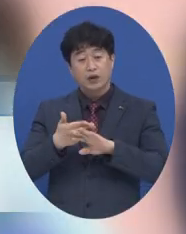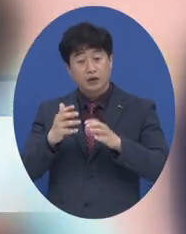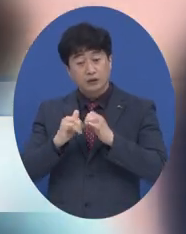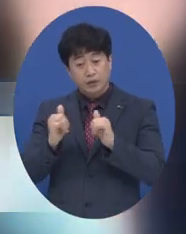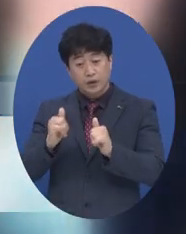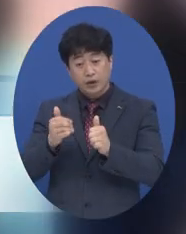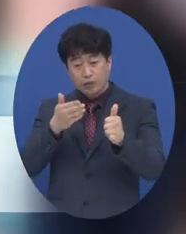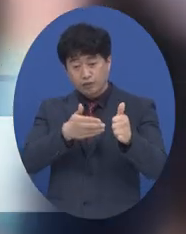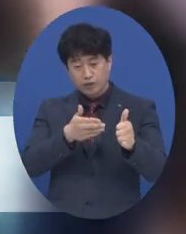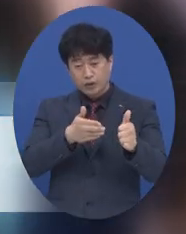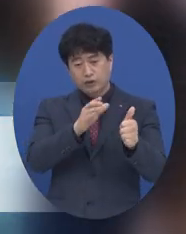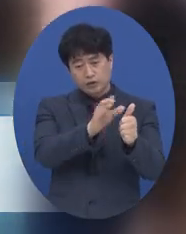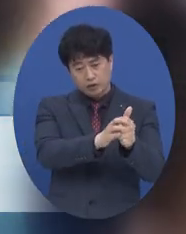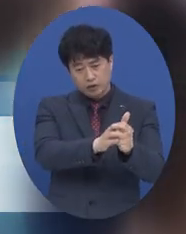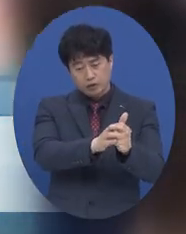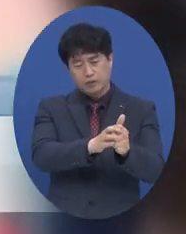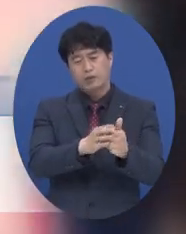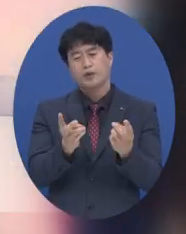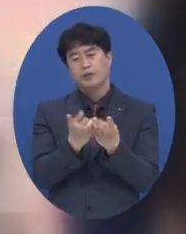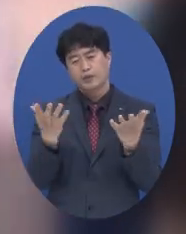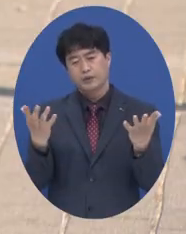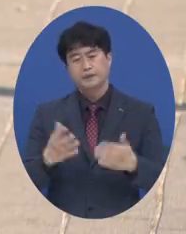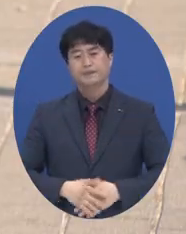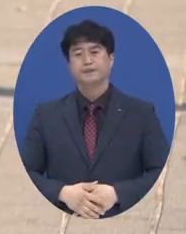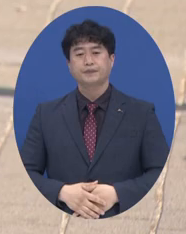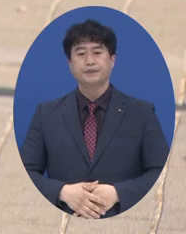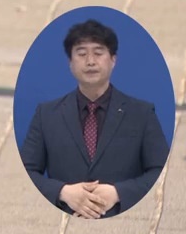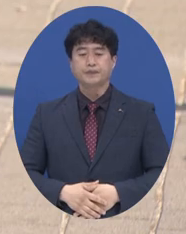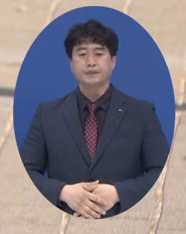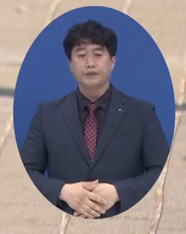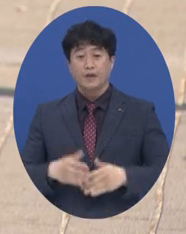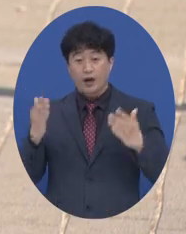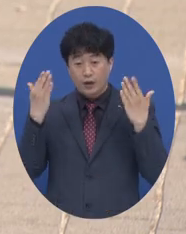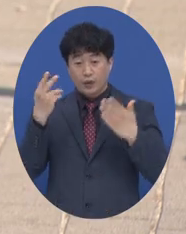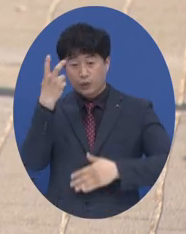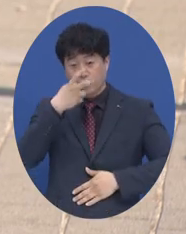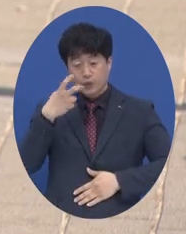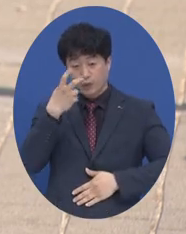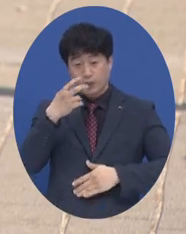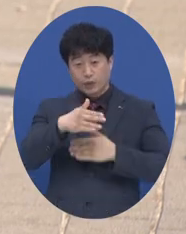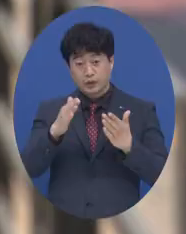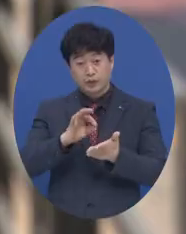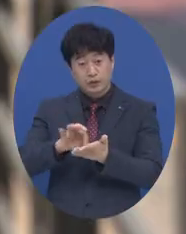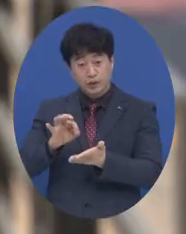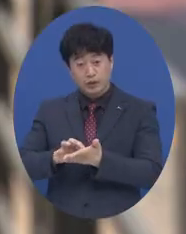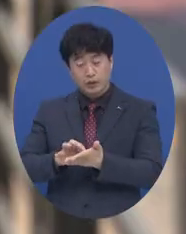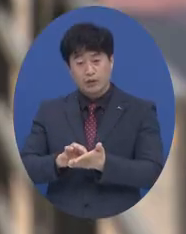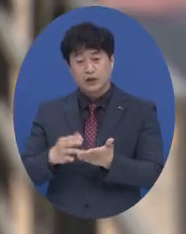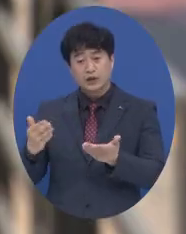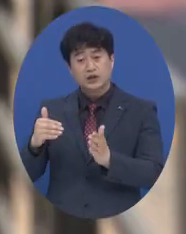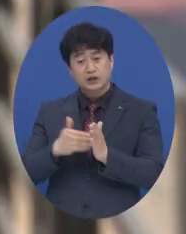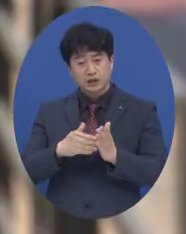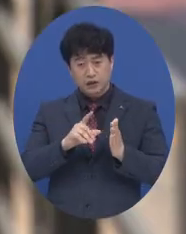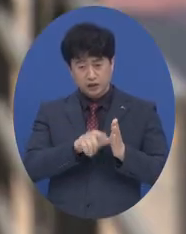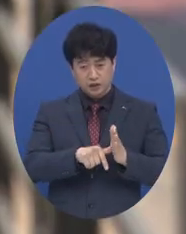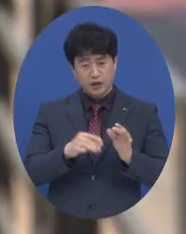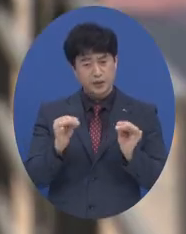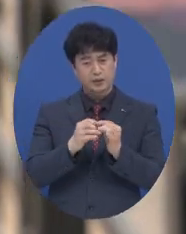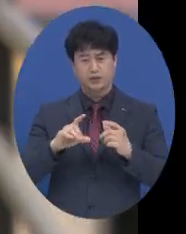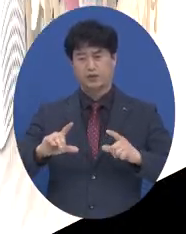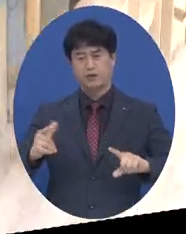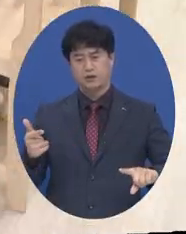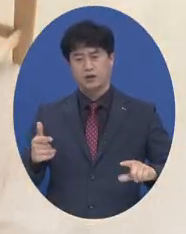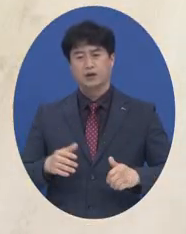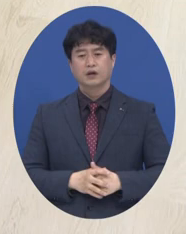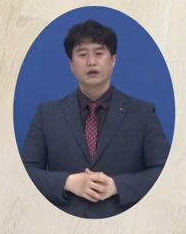그런 식으로 남들에게 부탁할 수밖에 없죠, 아기를. 학교 돌봄 교실을 이용하고도 퇴근 시간대가 맞지 않기